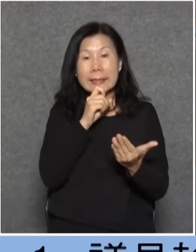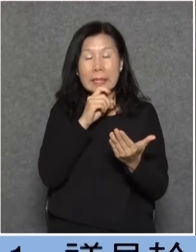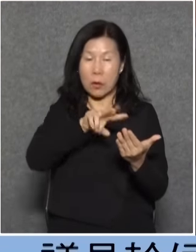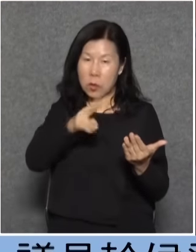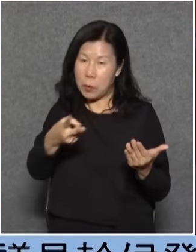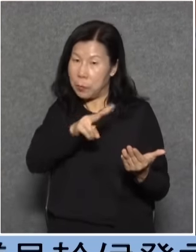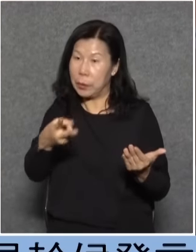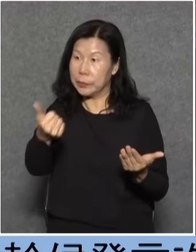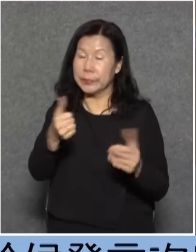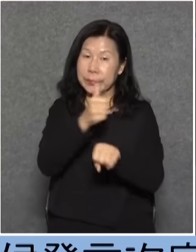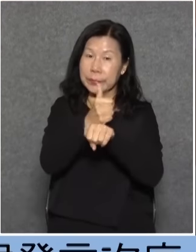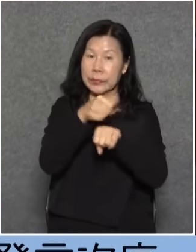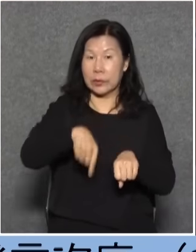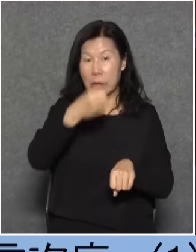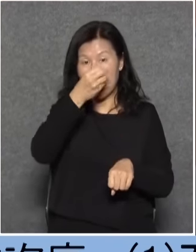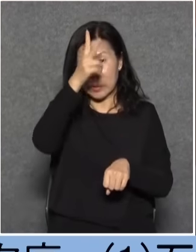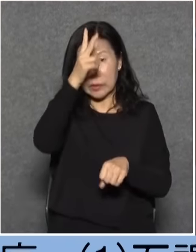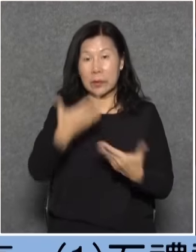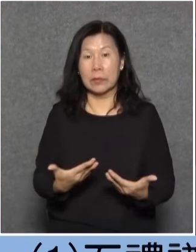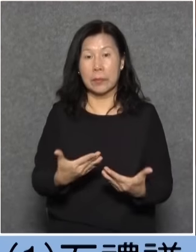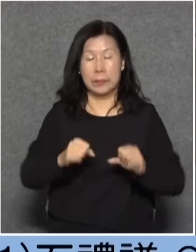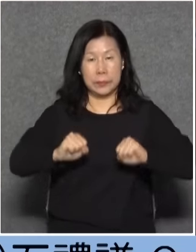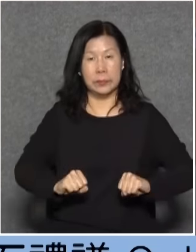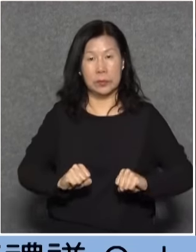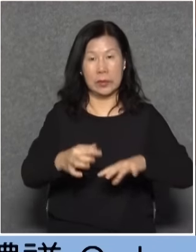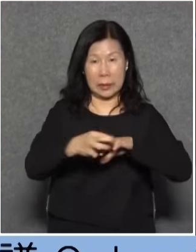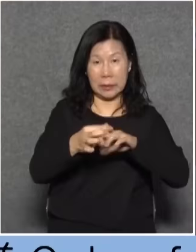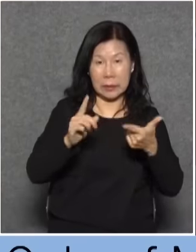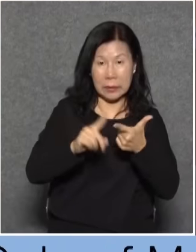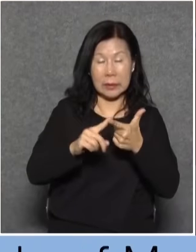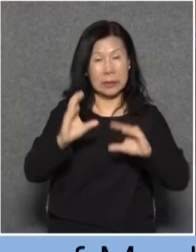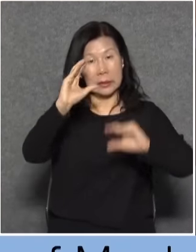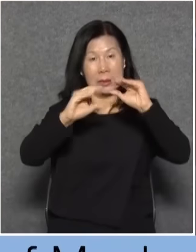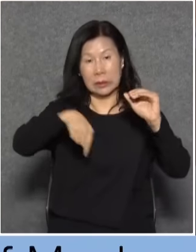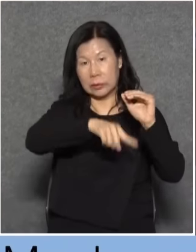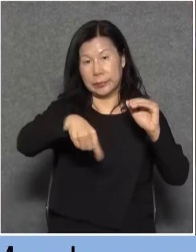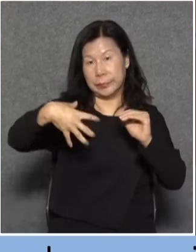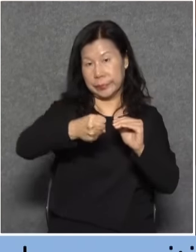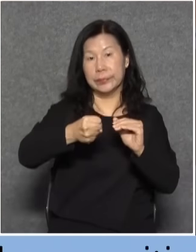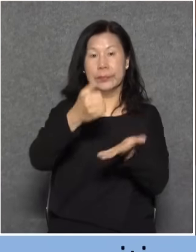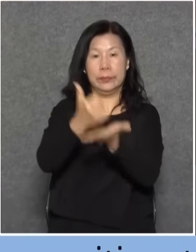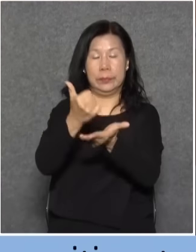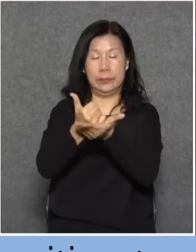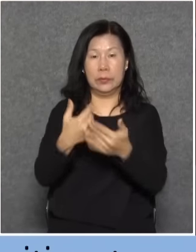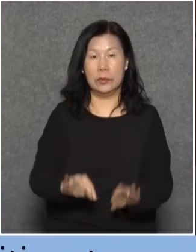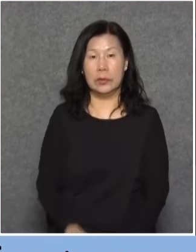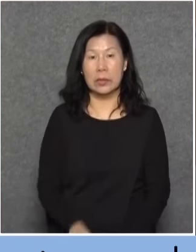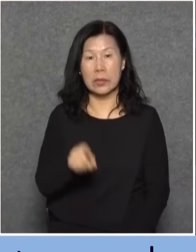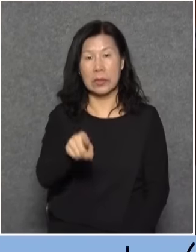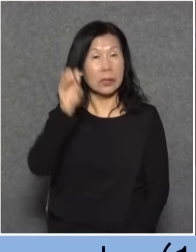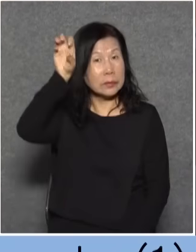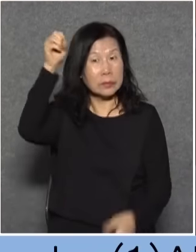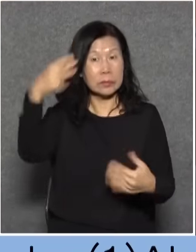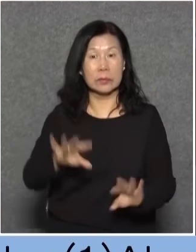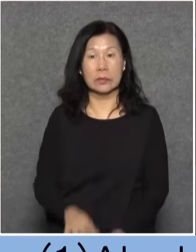正，特區政府偏偏就是要維護金融和地產的主導地位，對這些意見